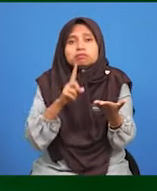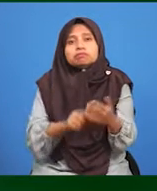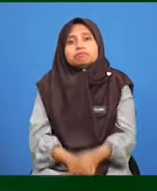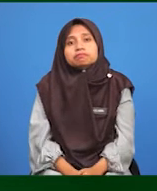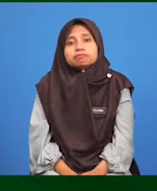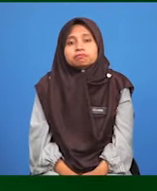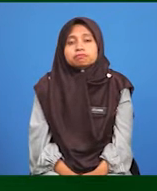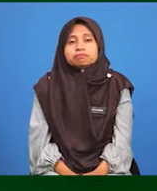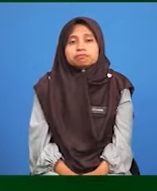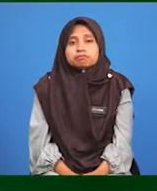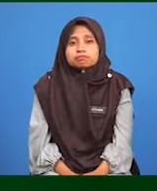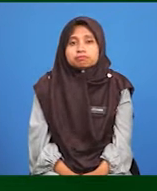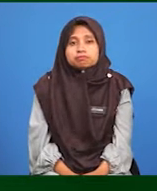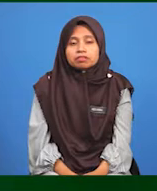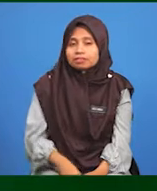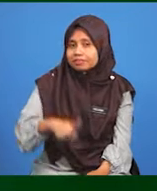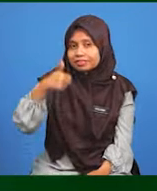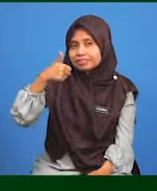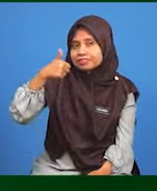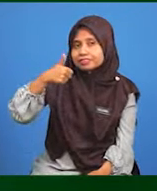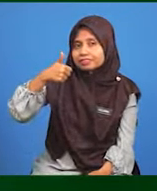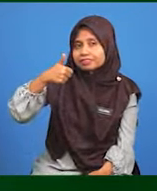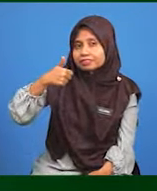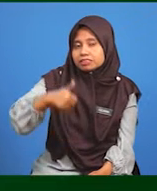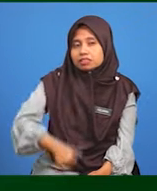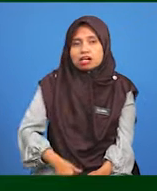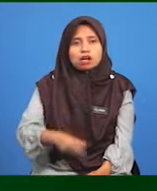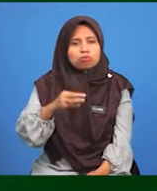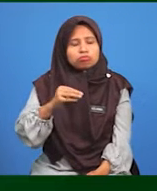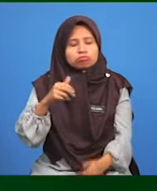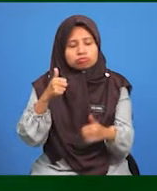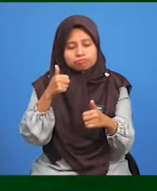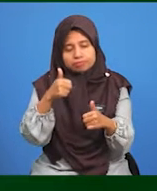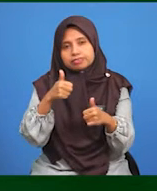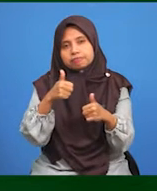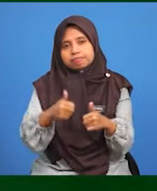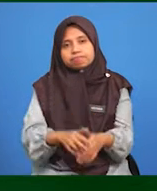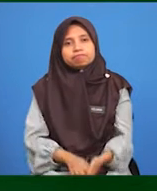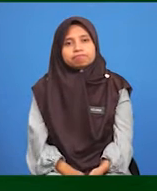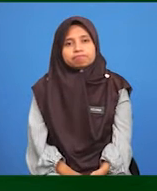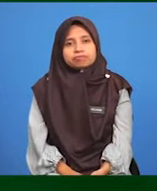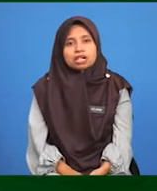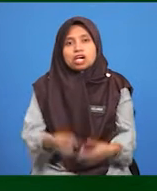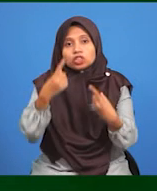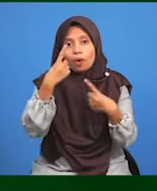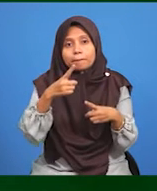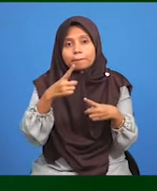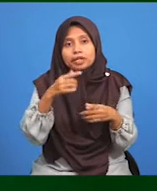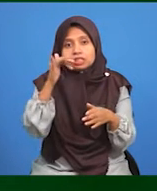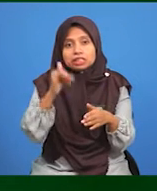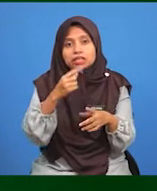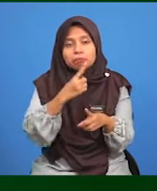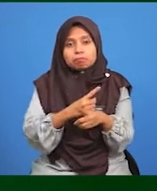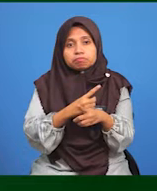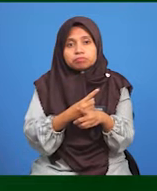rezeki bagus murid-murid memang bijak jawaban